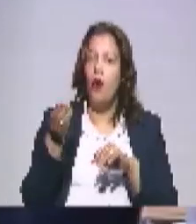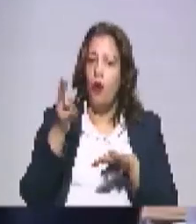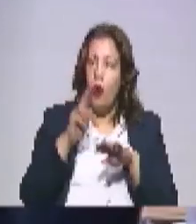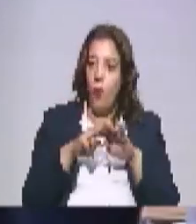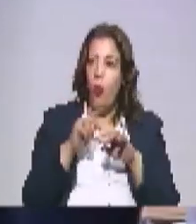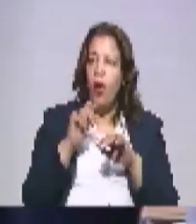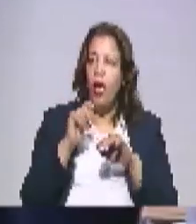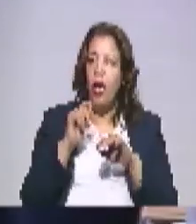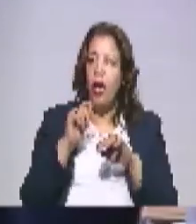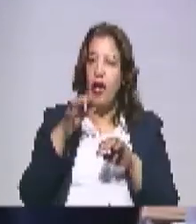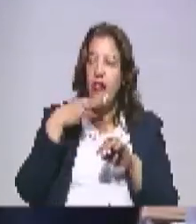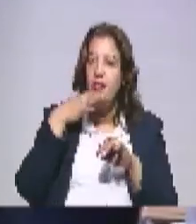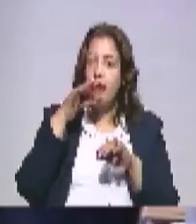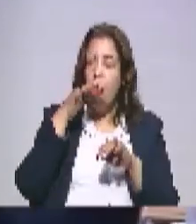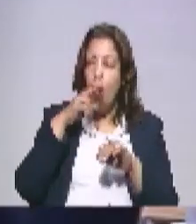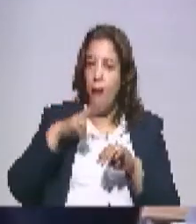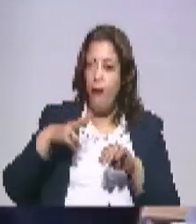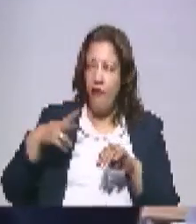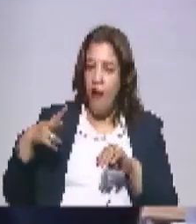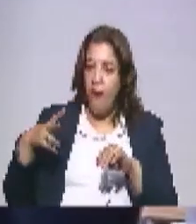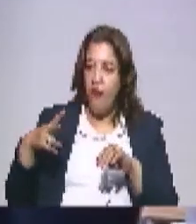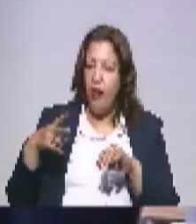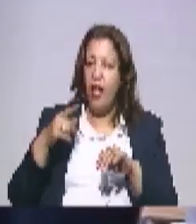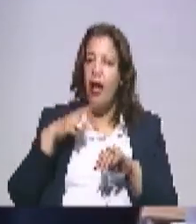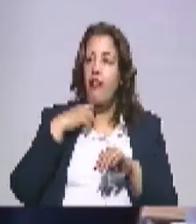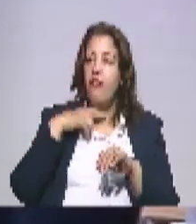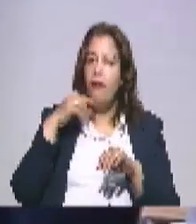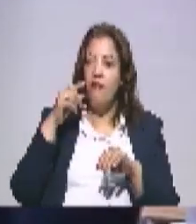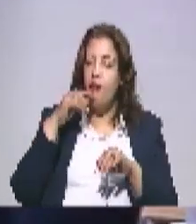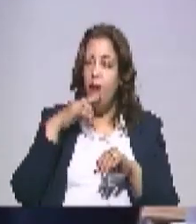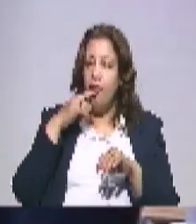بحط فيها فلفل اسمر، بحط فيها ورق لورا